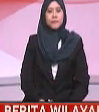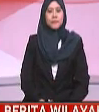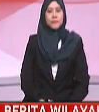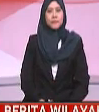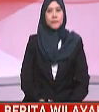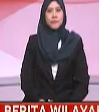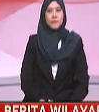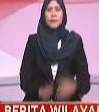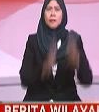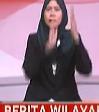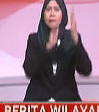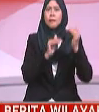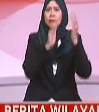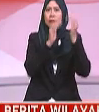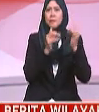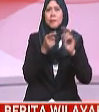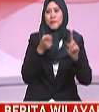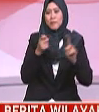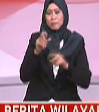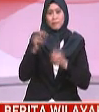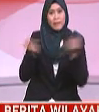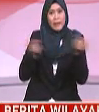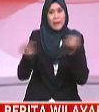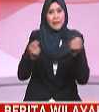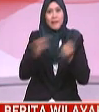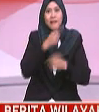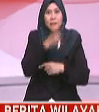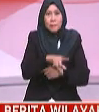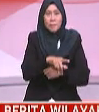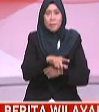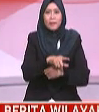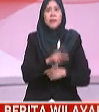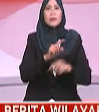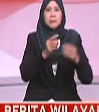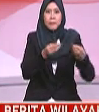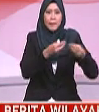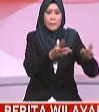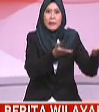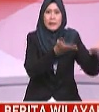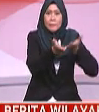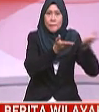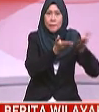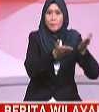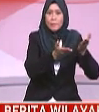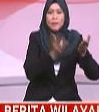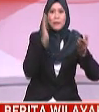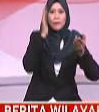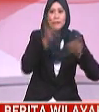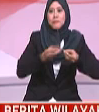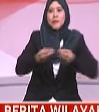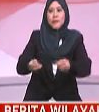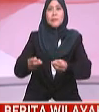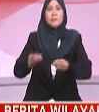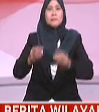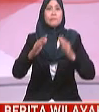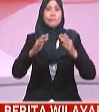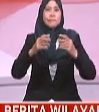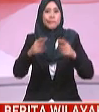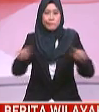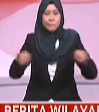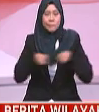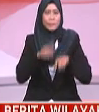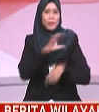Kita mengharapkan dengan penghatian Land Rover yang lama ini, servis diberi yang akan diberikan di peringkat balai akan lebih